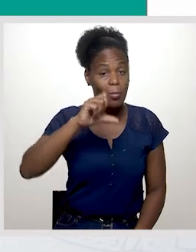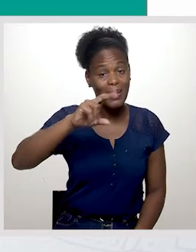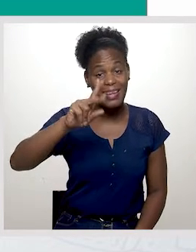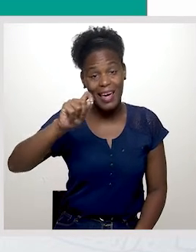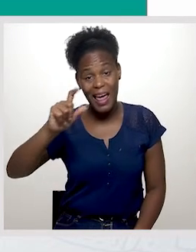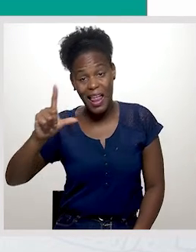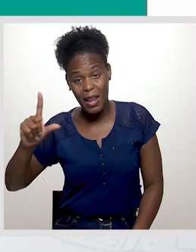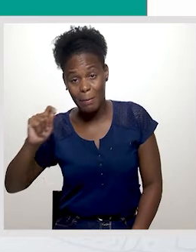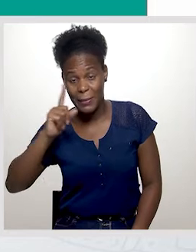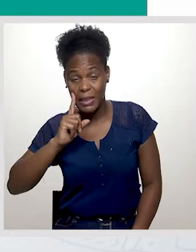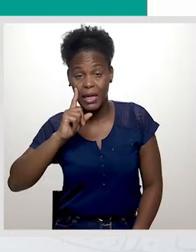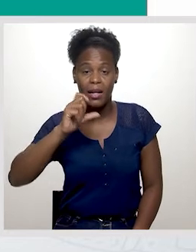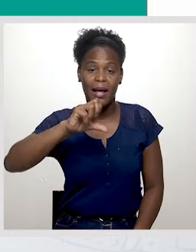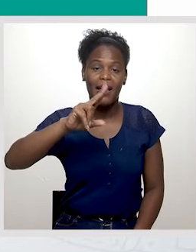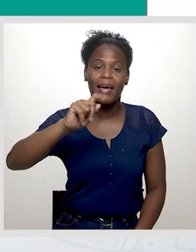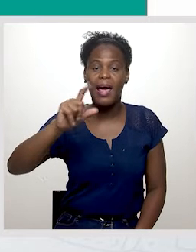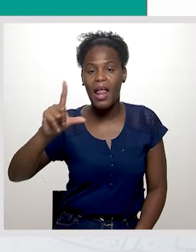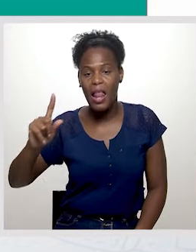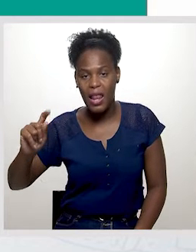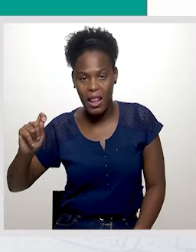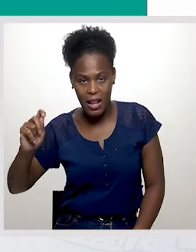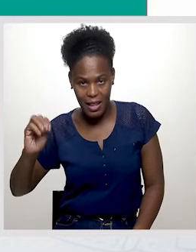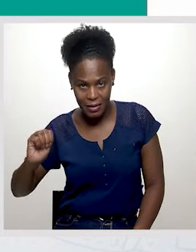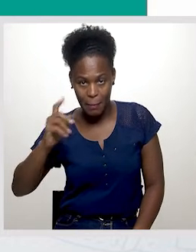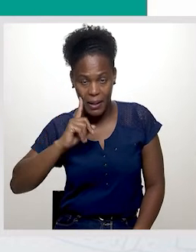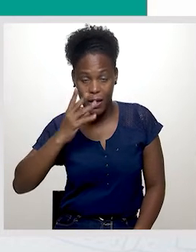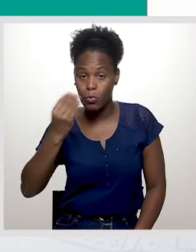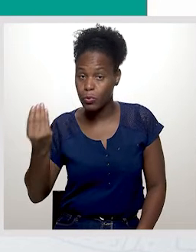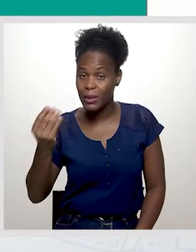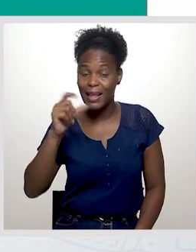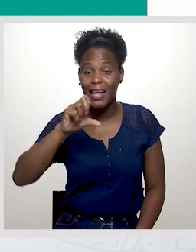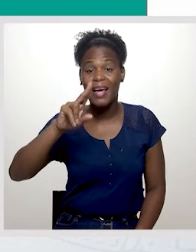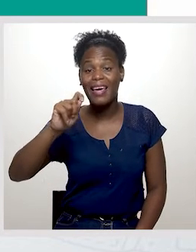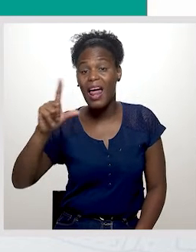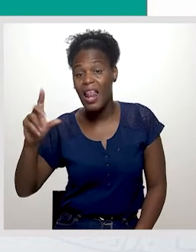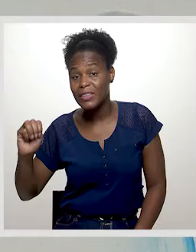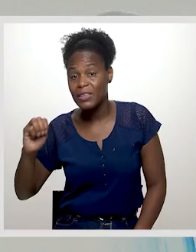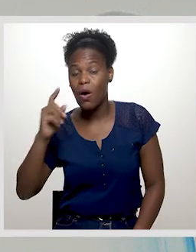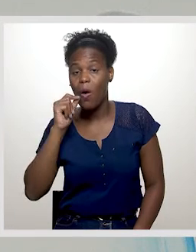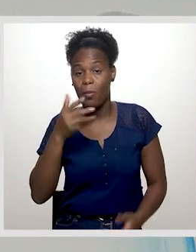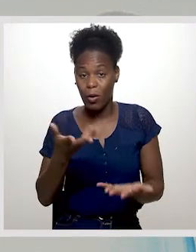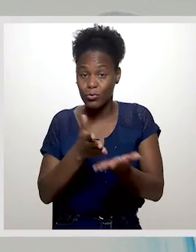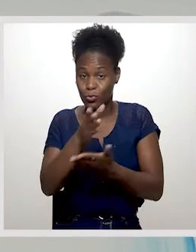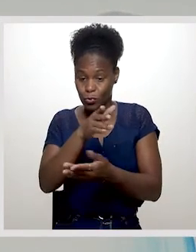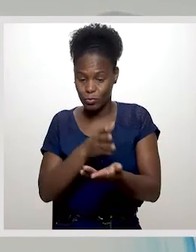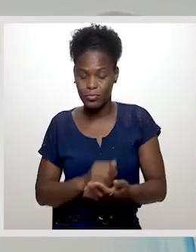masculin pluriel ou quel féminin pluriel. Maintenant, à toi de continuer.